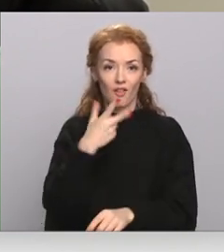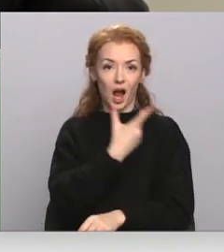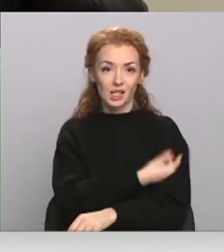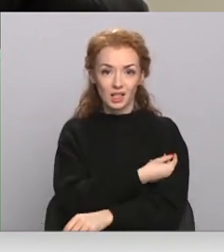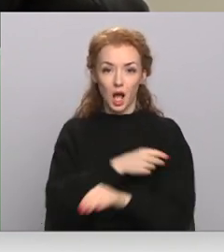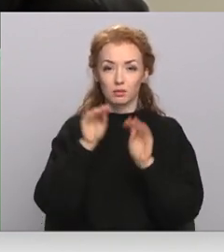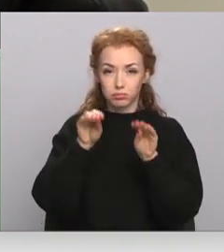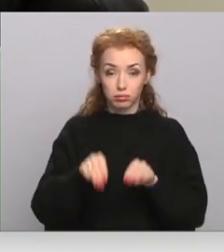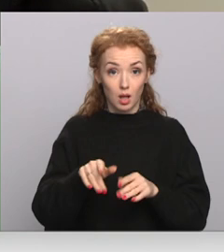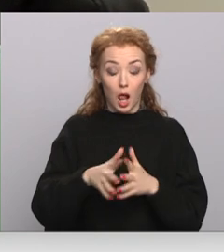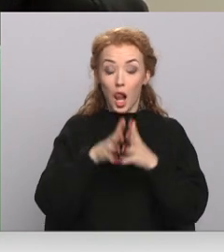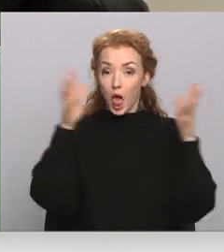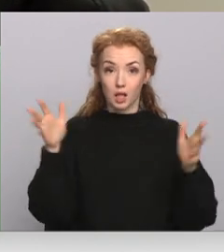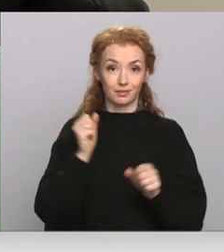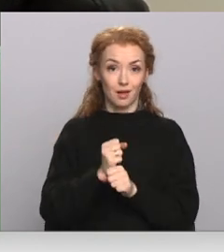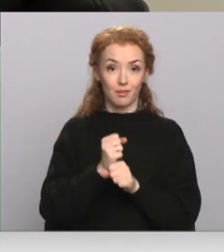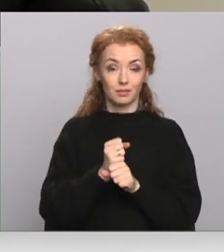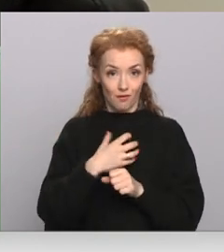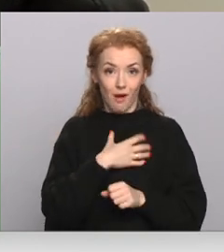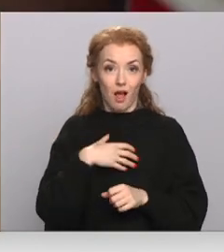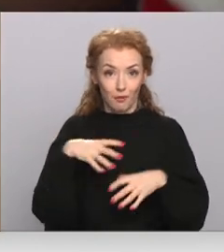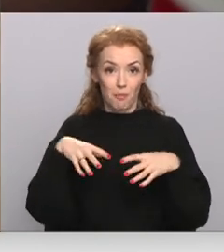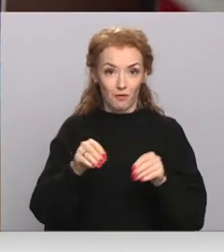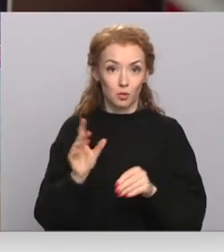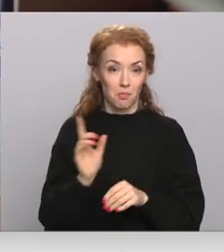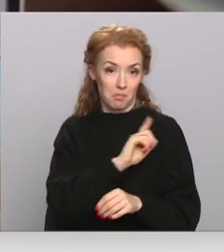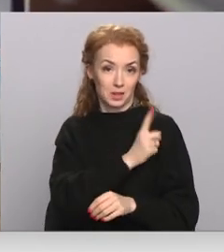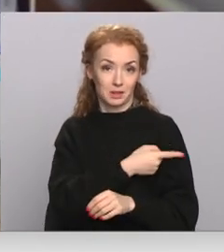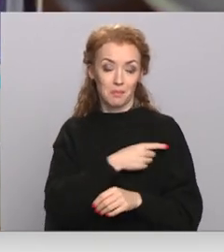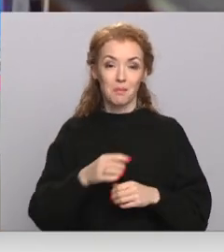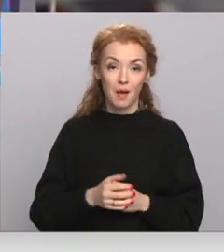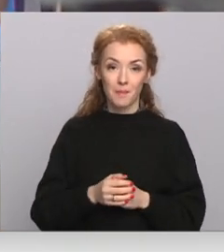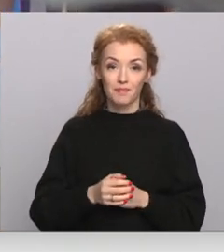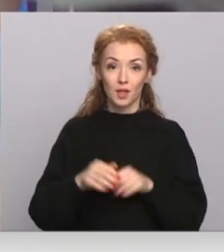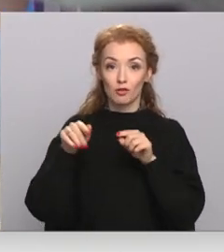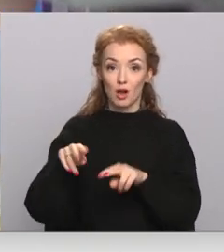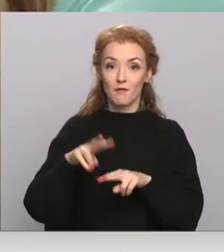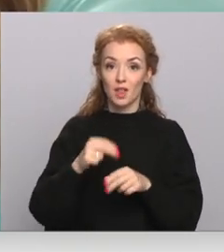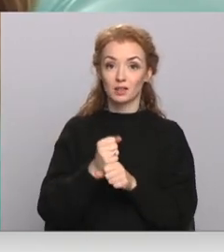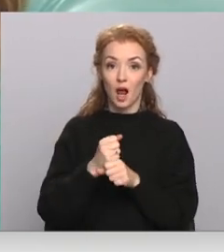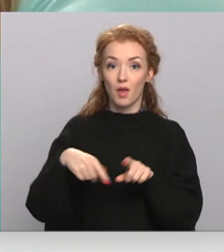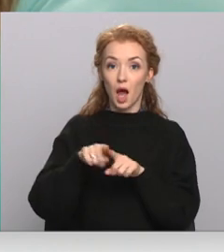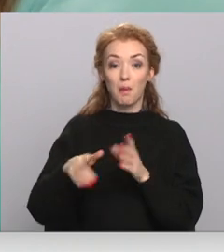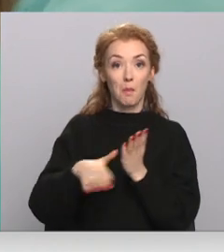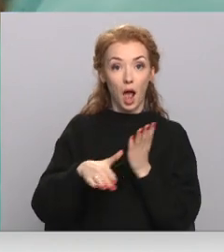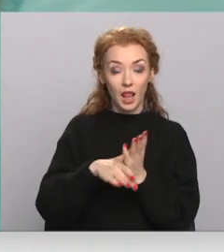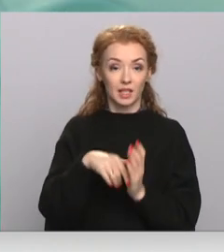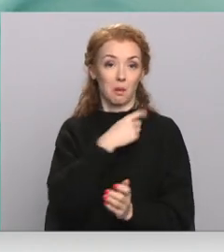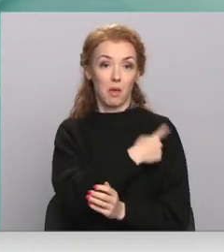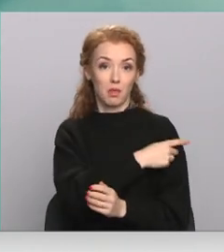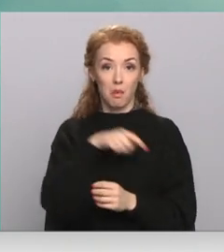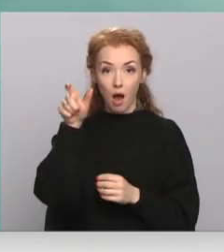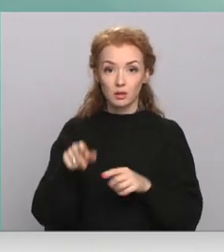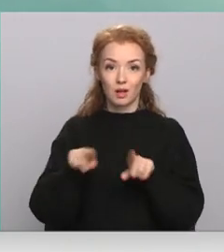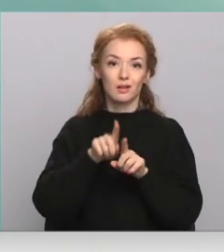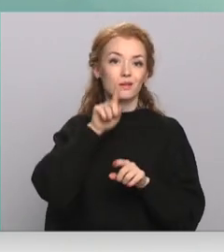ir apkārtīgi liels darbs, un tas viss šeit jāizdara uz vietas. Praksē kopā ar ārstu strādā palīgs un māsa, kā arī rezidente. Bet